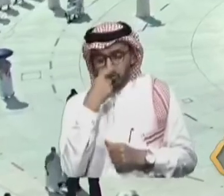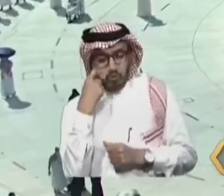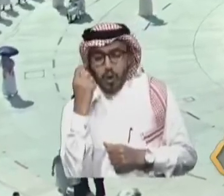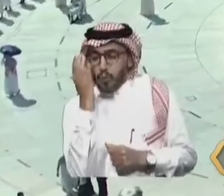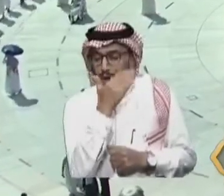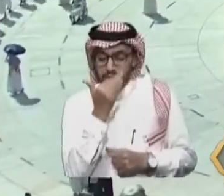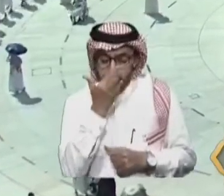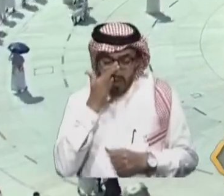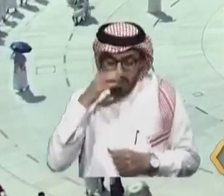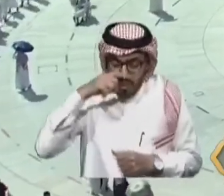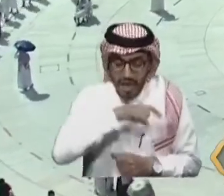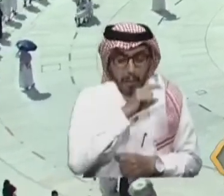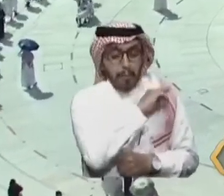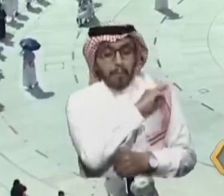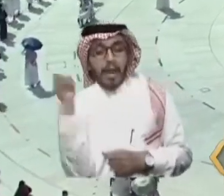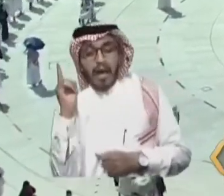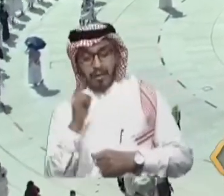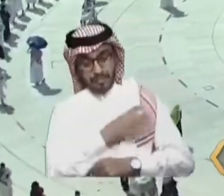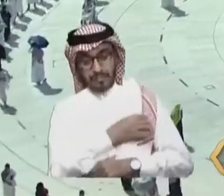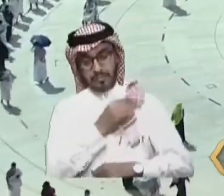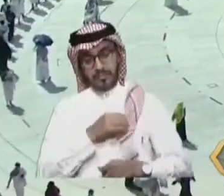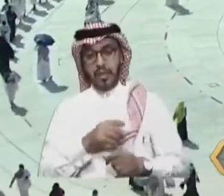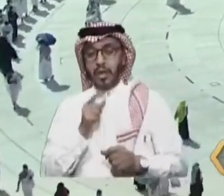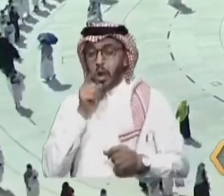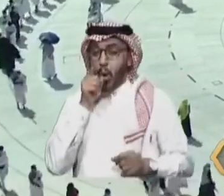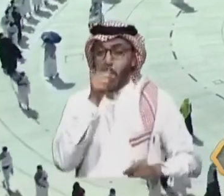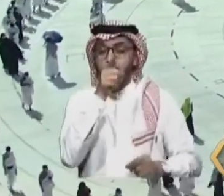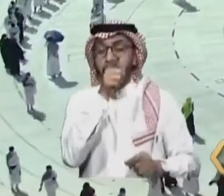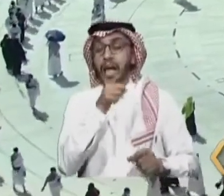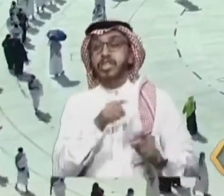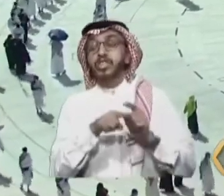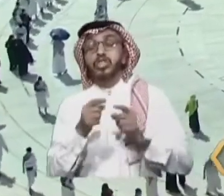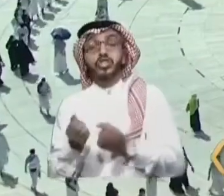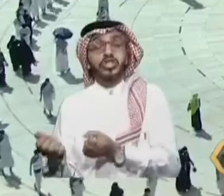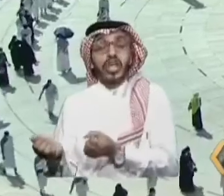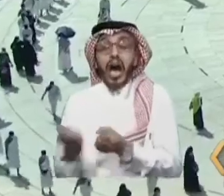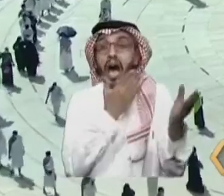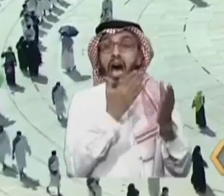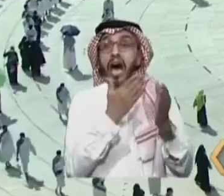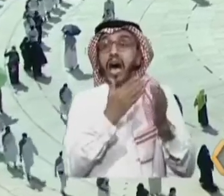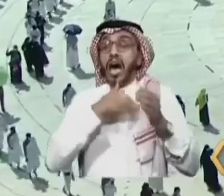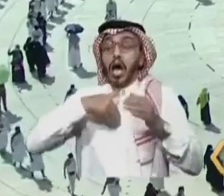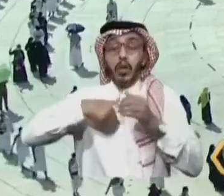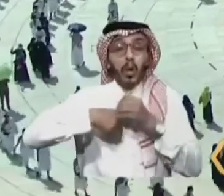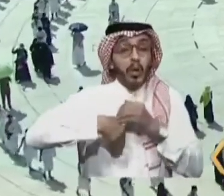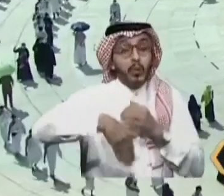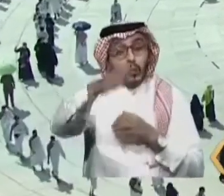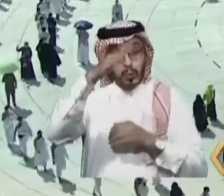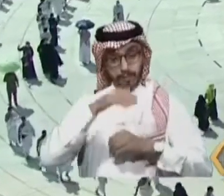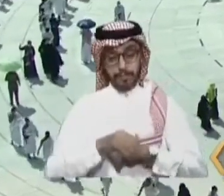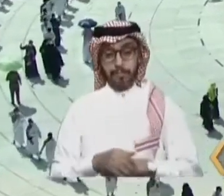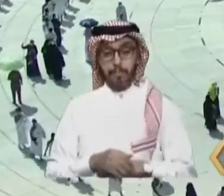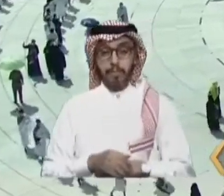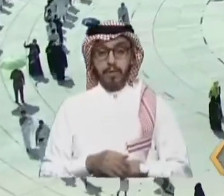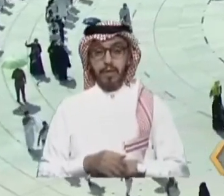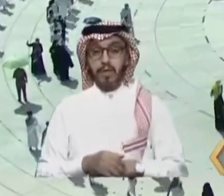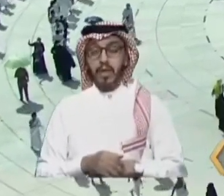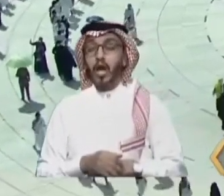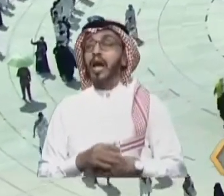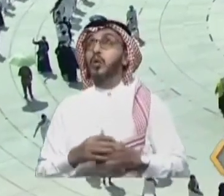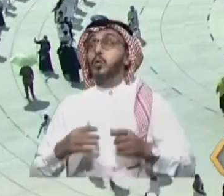وجوههم قتر ولا ذلة، أولئك أصحاب الجنة هم فيها خالدون. فقد